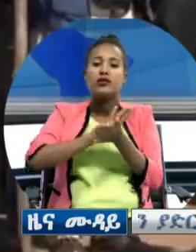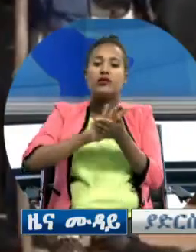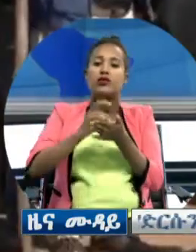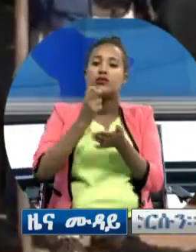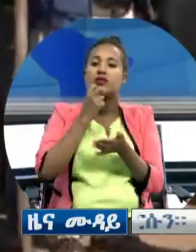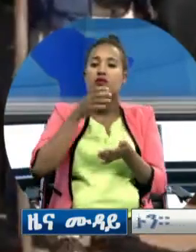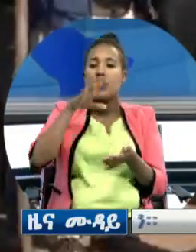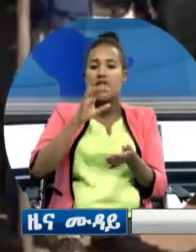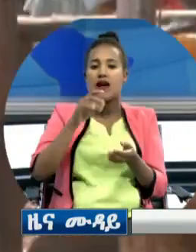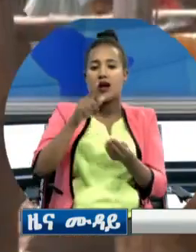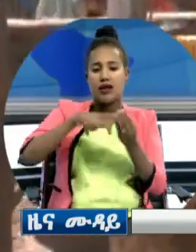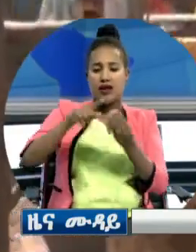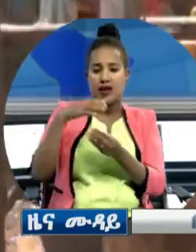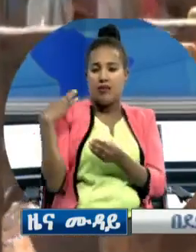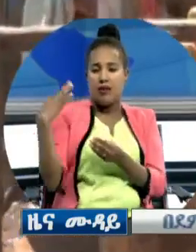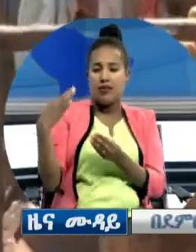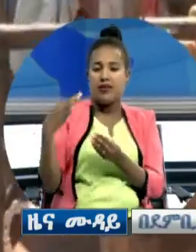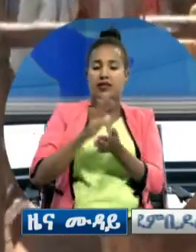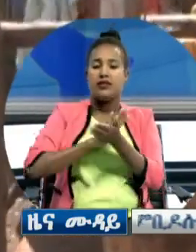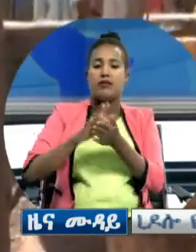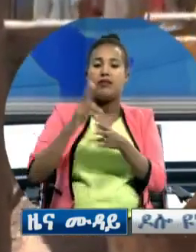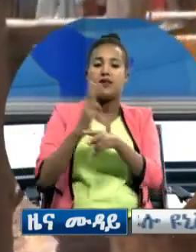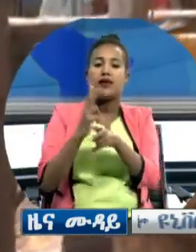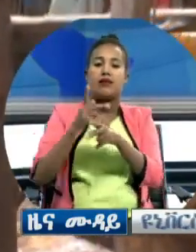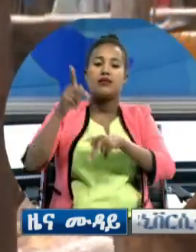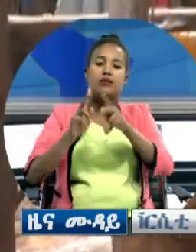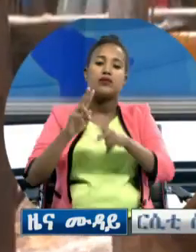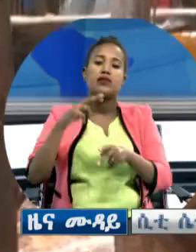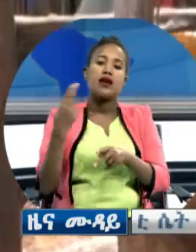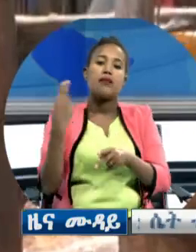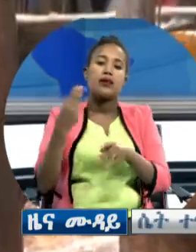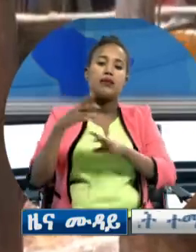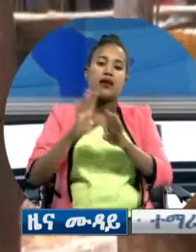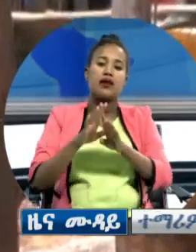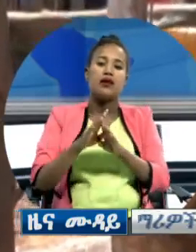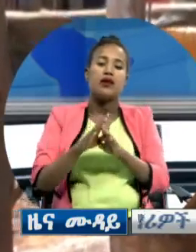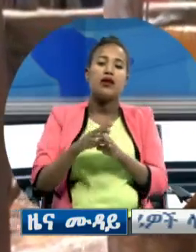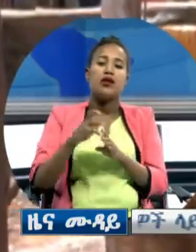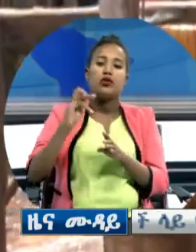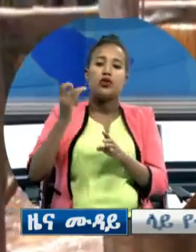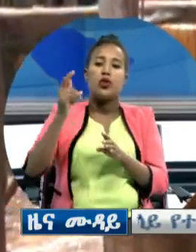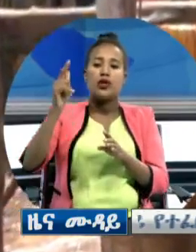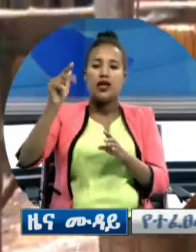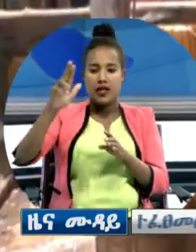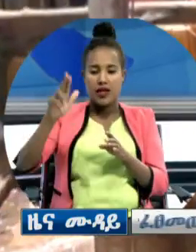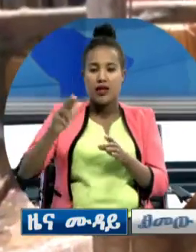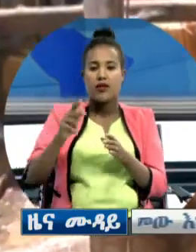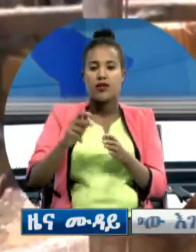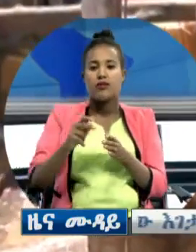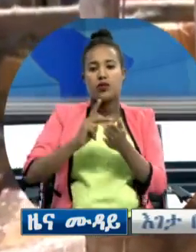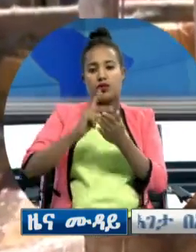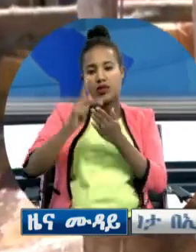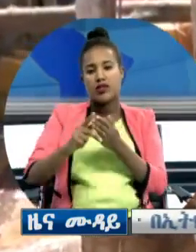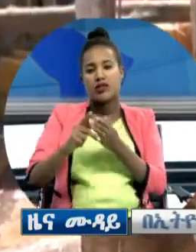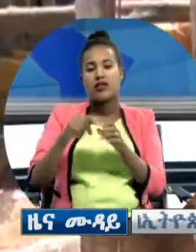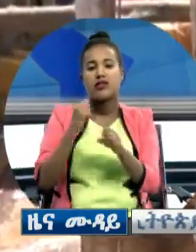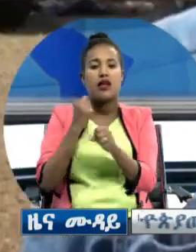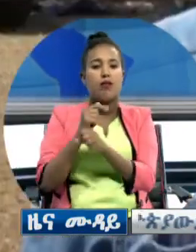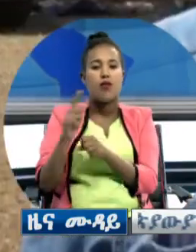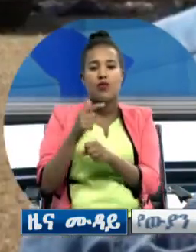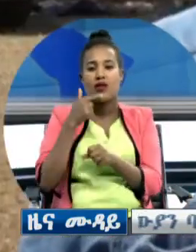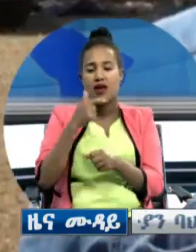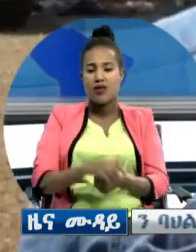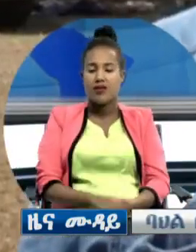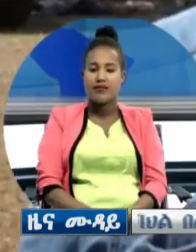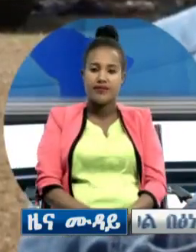የግልና የአካባቢ ንጽህናን በመጠበቅ ህብረተሰቡን ተጠቃሚ ለማድረግ በጆን ሪግ ዋሽ ፕሮጀክት አማካኝነት እየተሰራ መሆኑን ተናግረዋል።